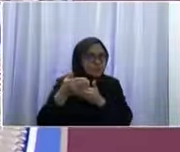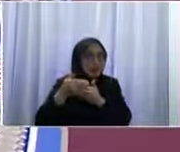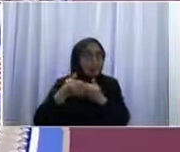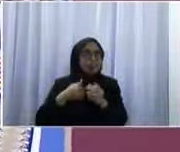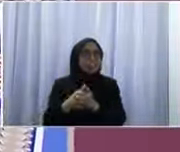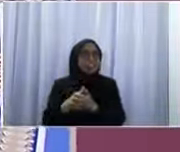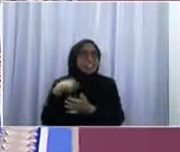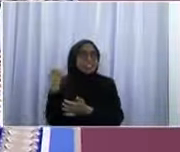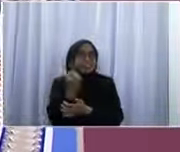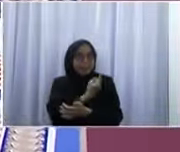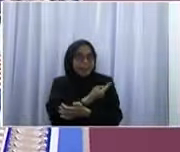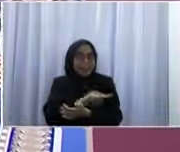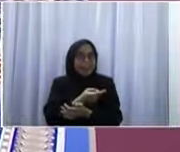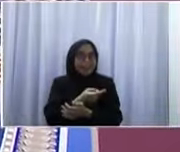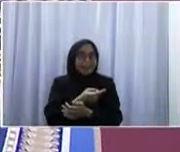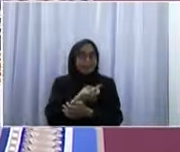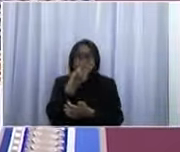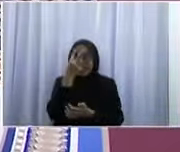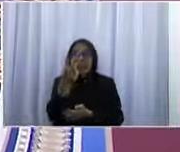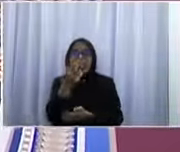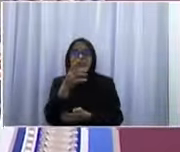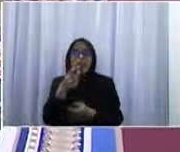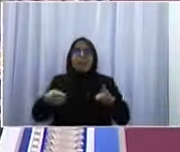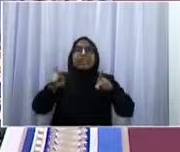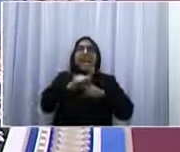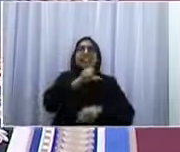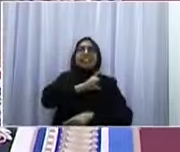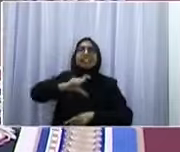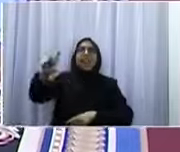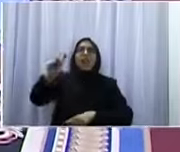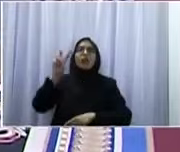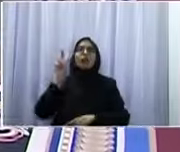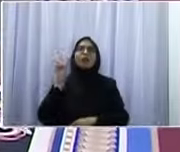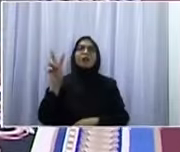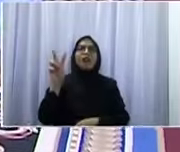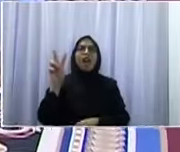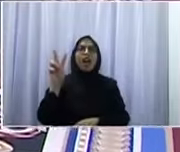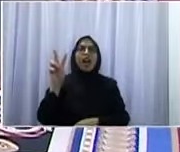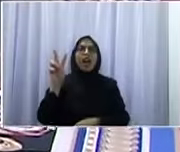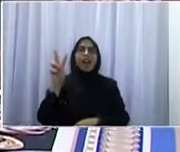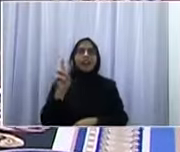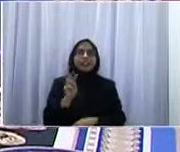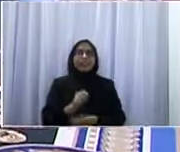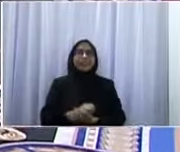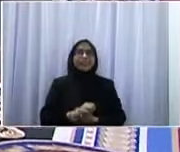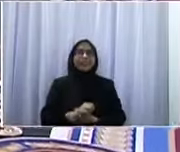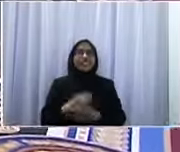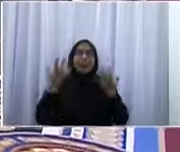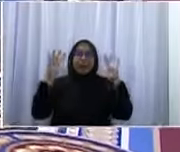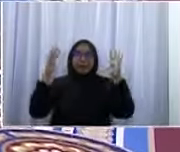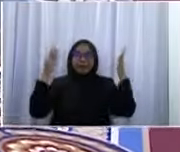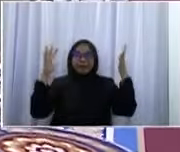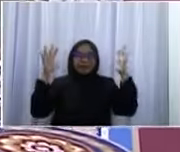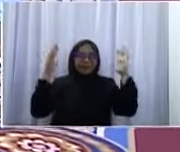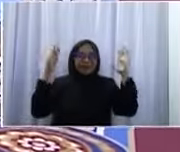Bu Risma, reputasinya mendunia, tidak hanya di Jawa Timur. Okay. Bagaimana tidak, berkali-kali Bu Risma membawa serta UN Habitat.